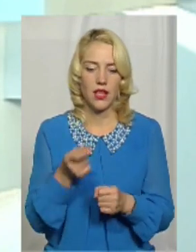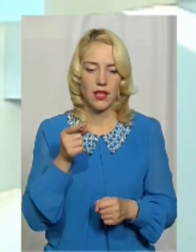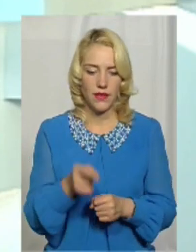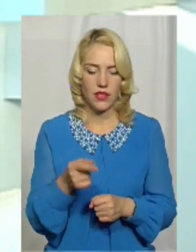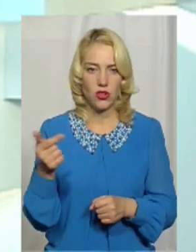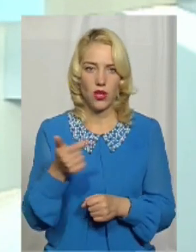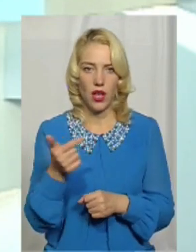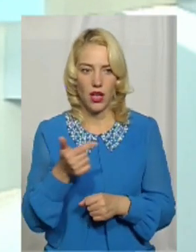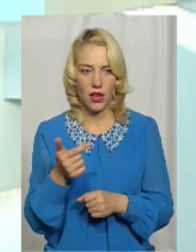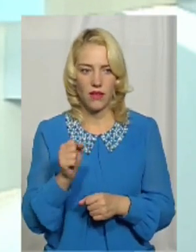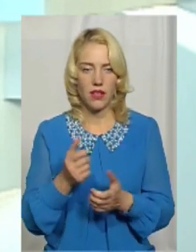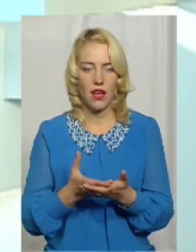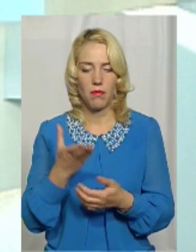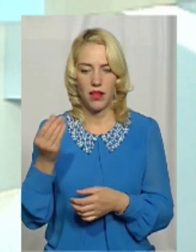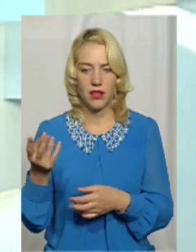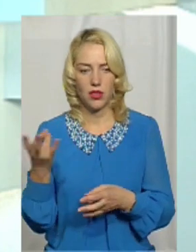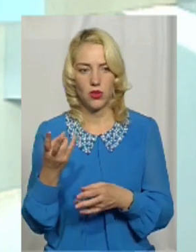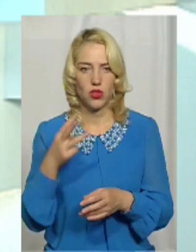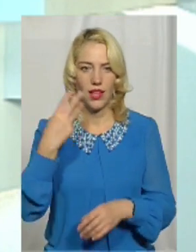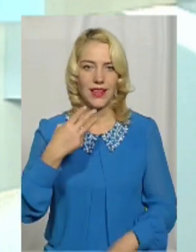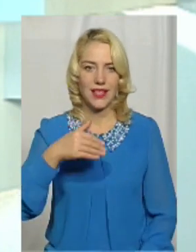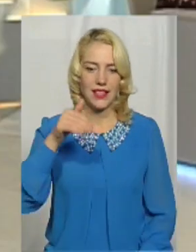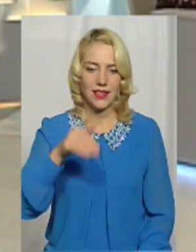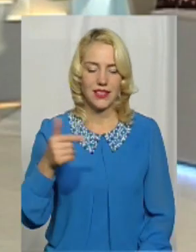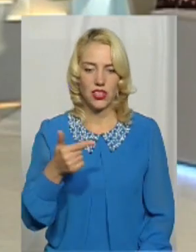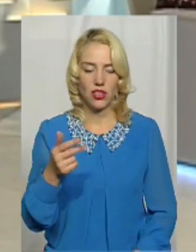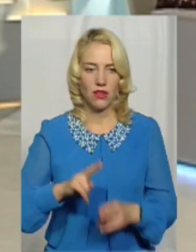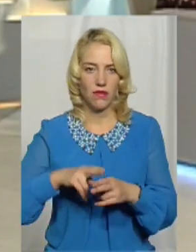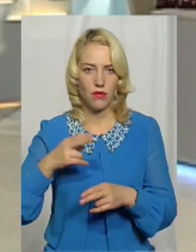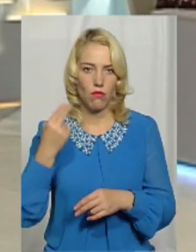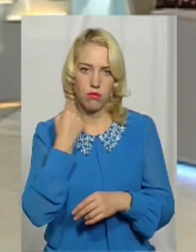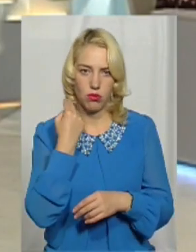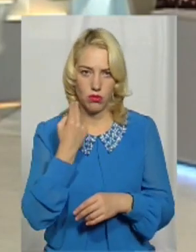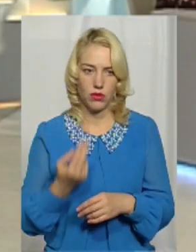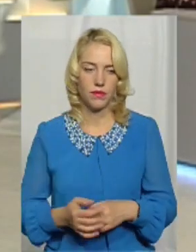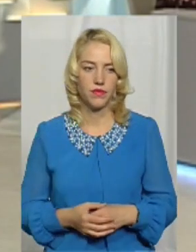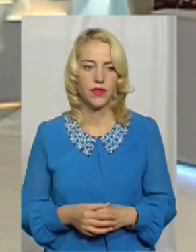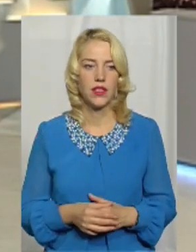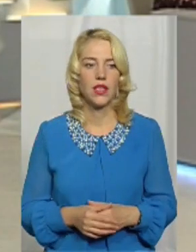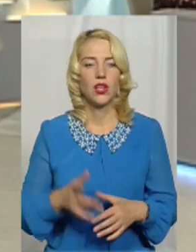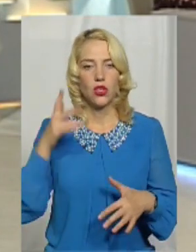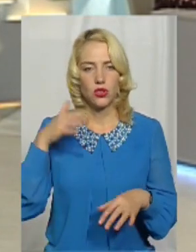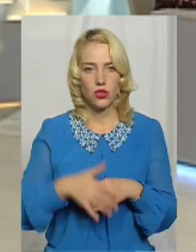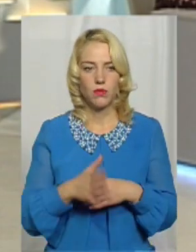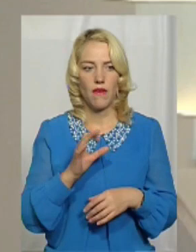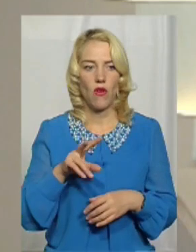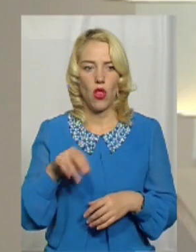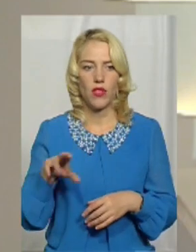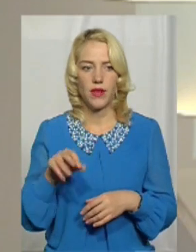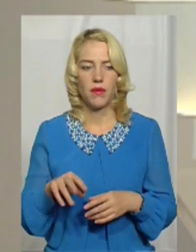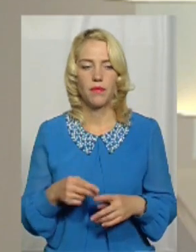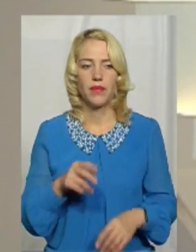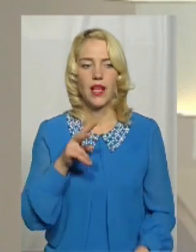1000 гривень, а сплатити треба 30 тисяч гривень. Уже є, бували такі випадки. Зрозуміло, пане Володимире.